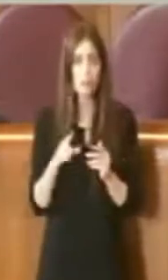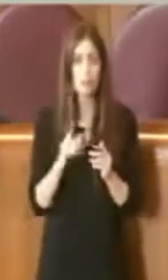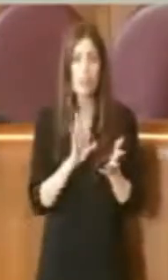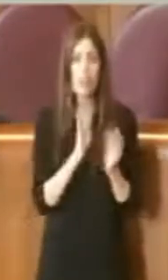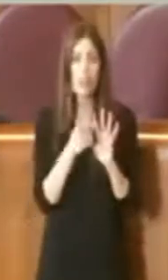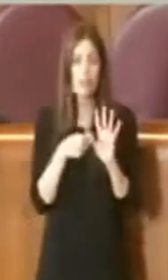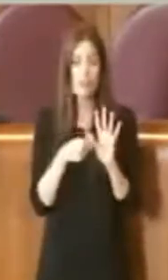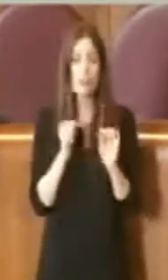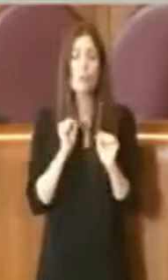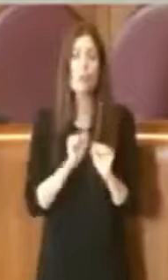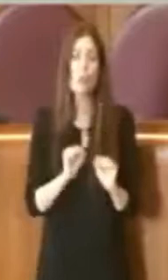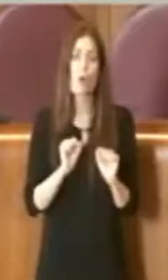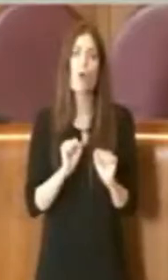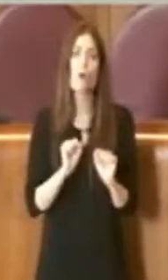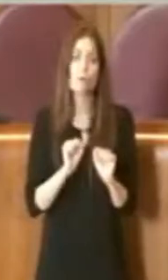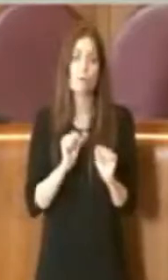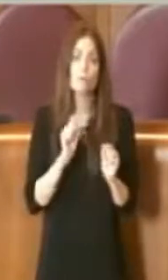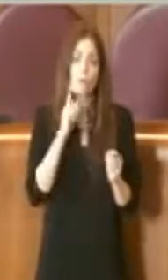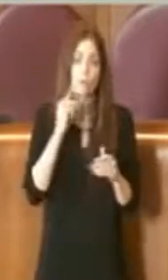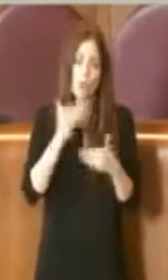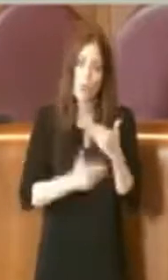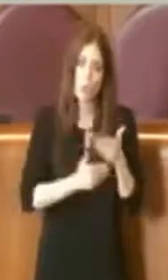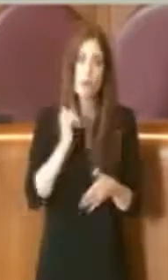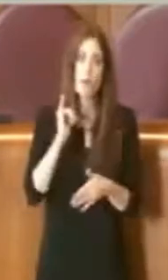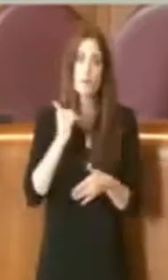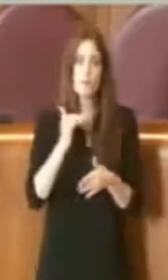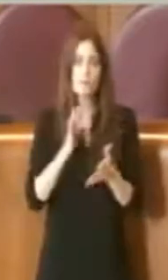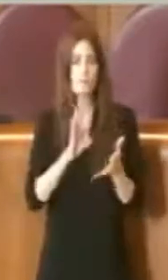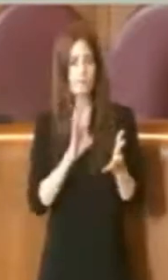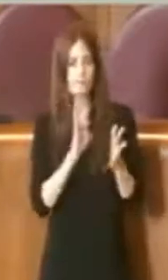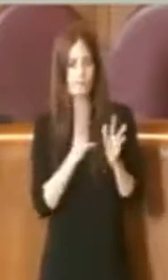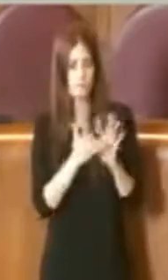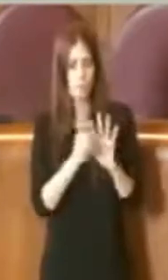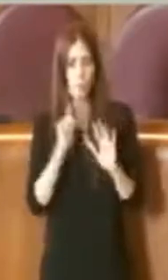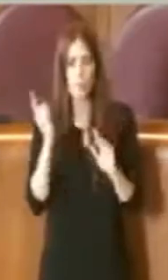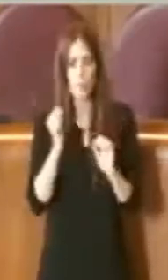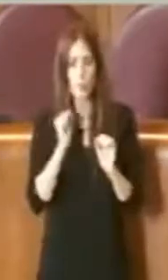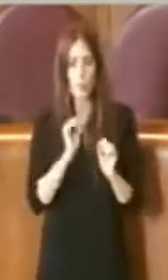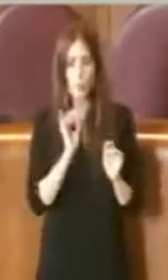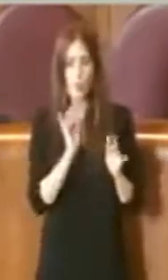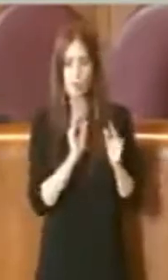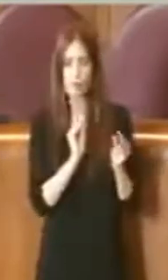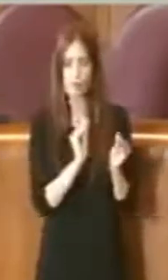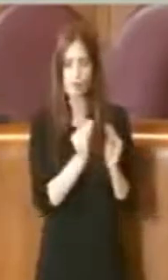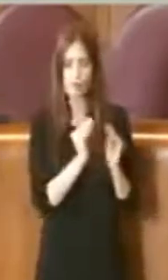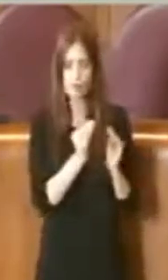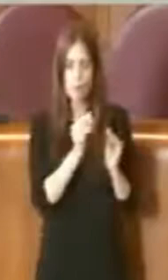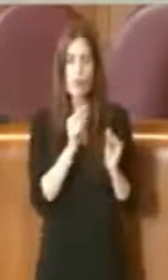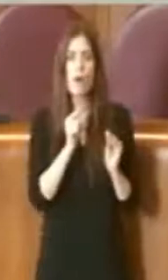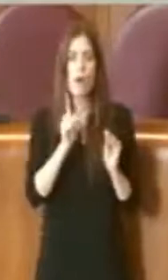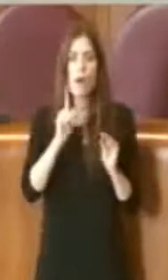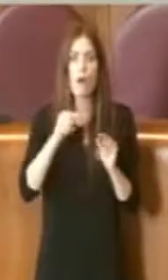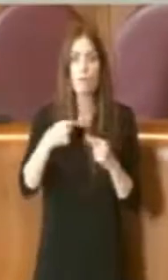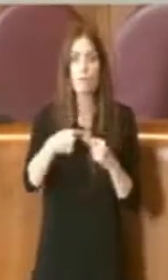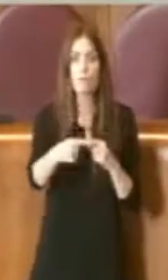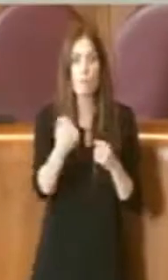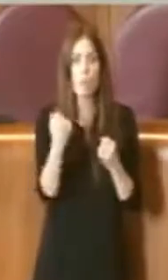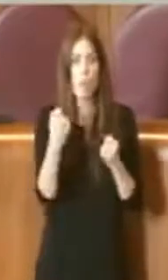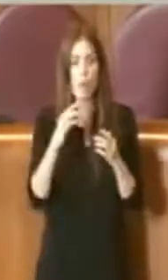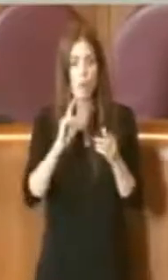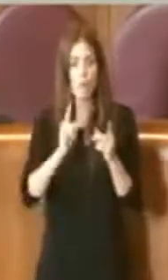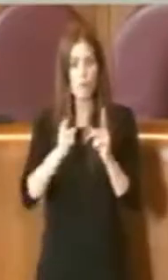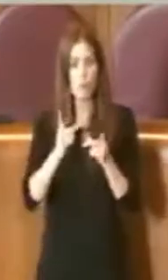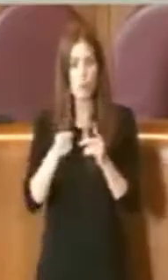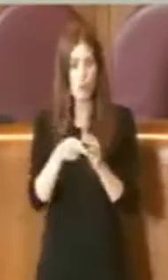potrà certamente essere migliorata, revisionata ed evoluta da tutte le forze politiche della città nelle prossime amministrazioni.